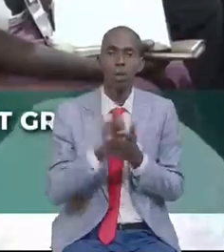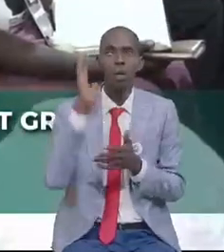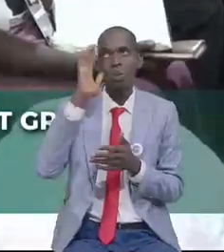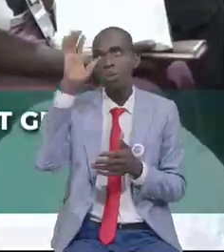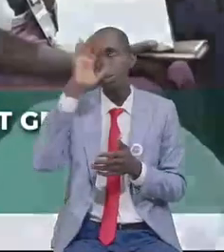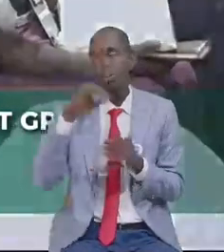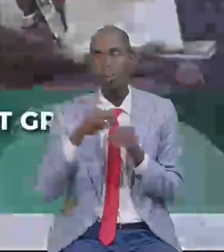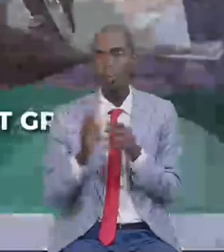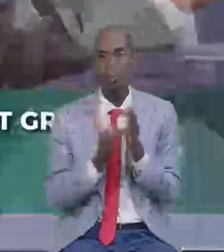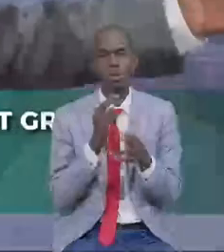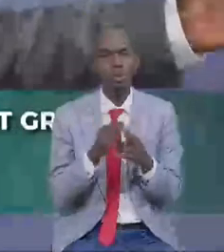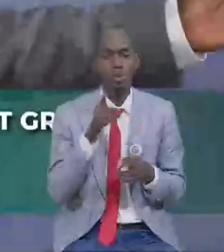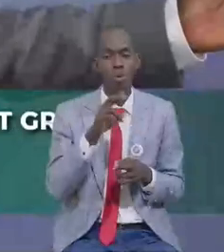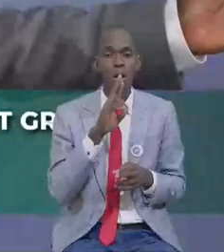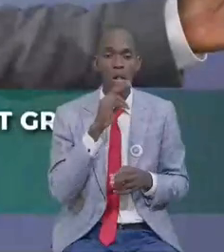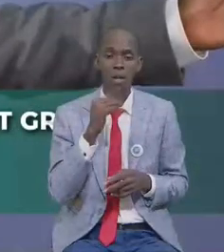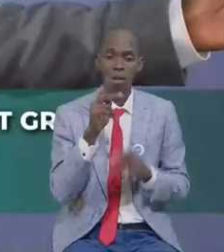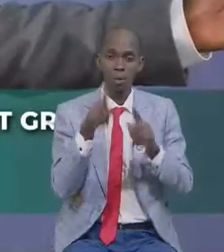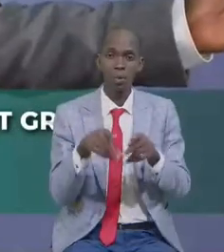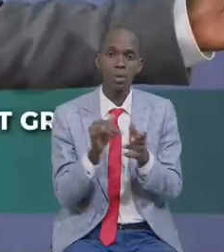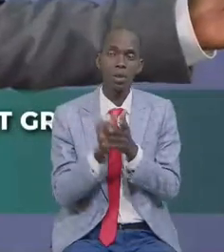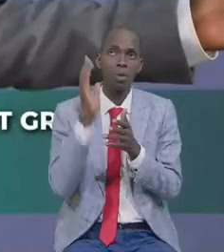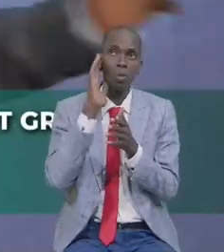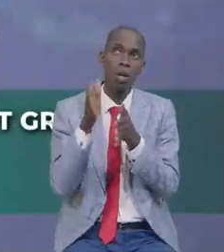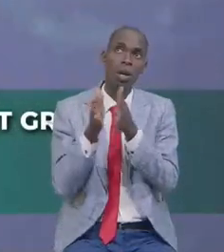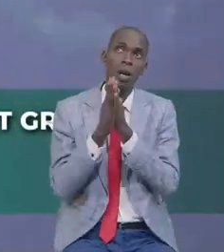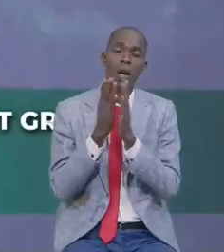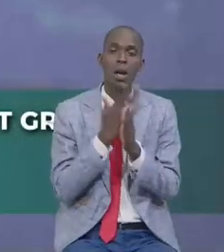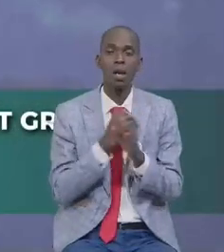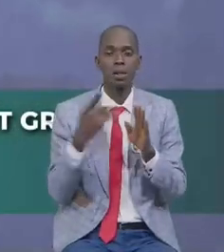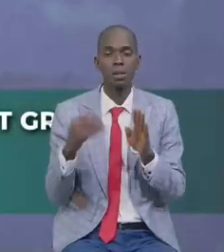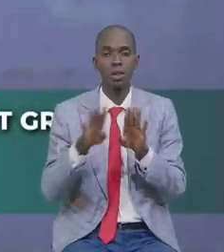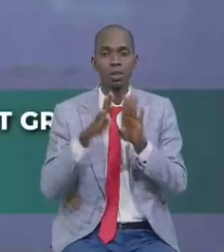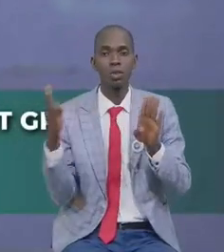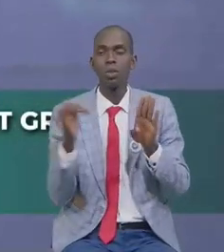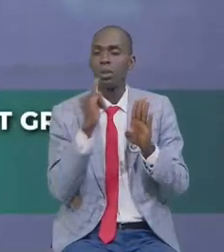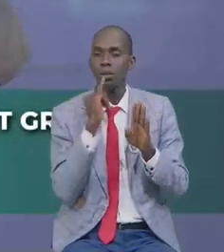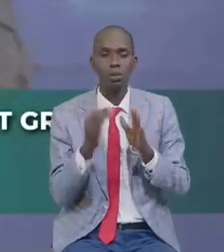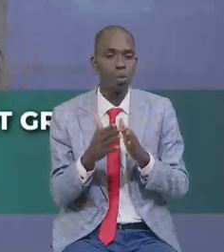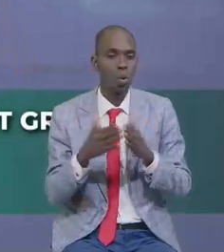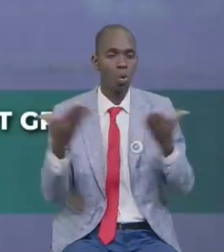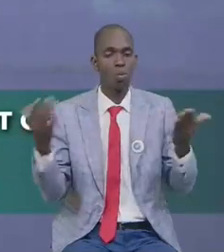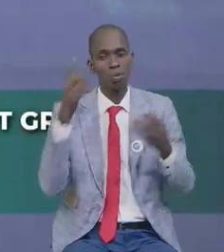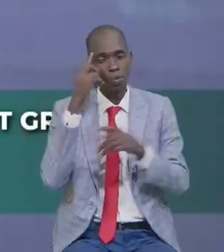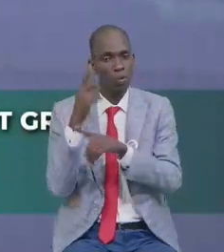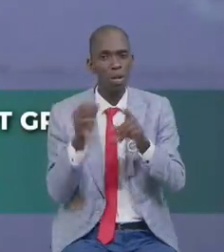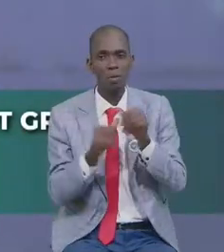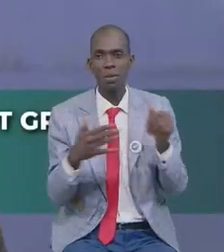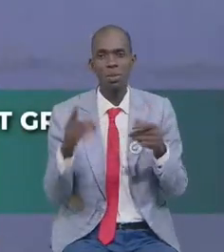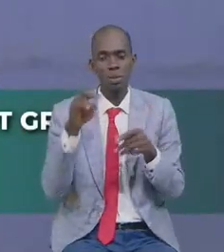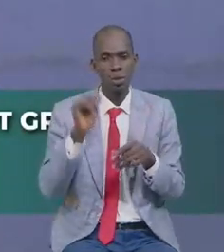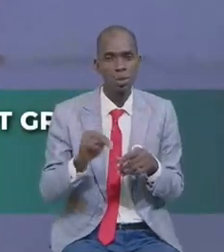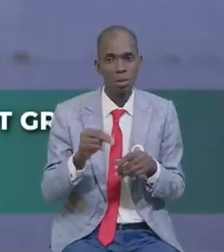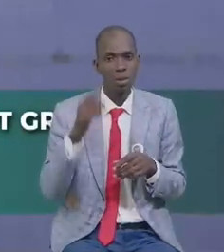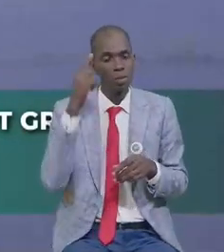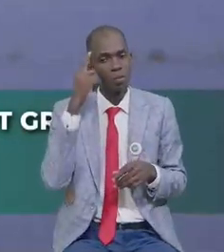qui va demander, et la porte est grandement ouverte pour toi. Tout ce dont tu as besoin pour ton ministère, tout ce dont tu as besoin pour